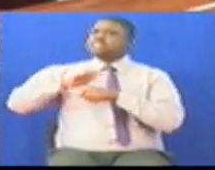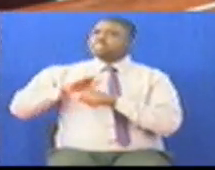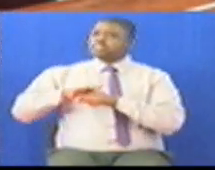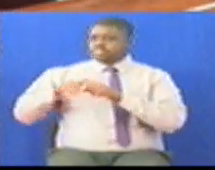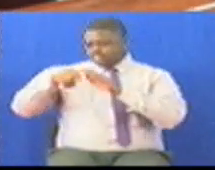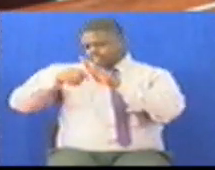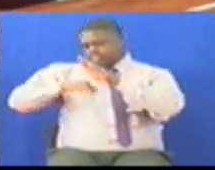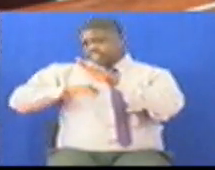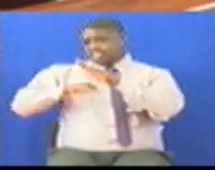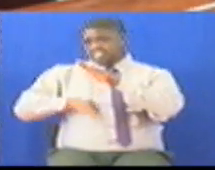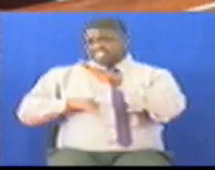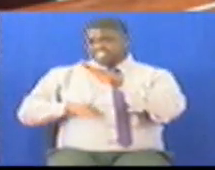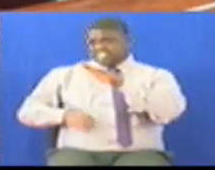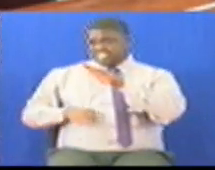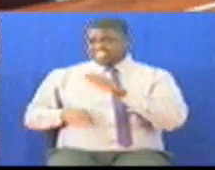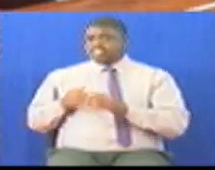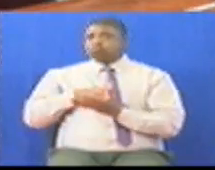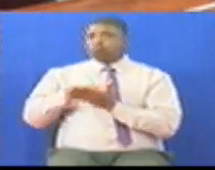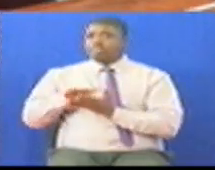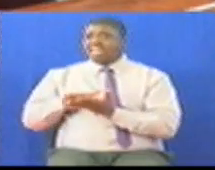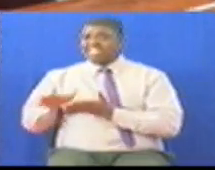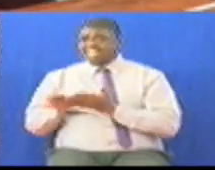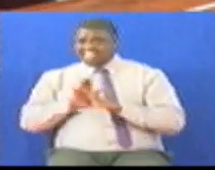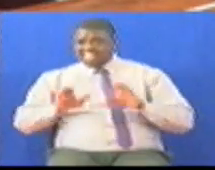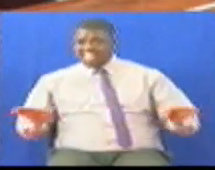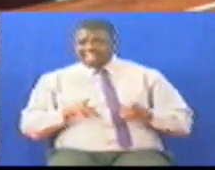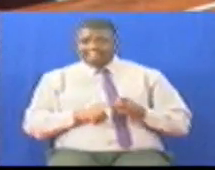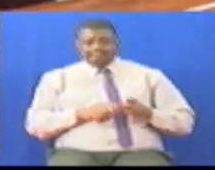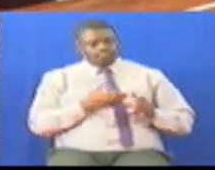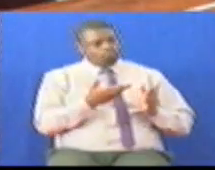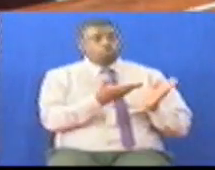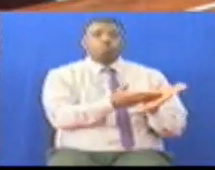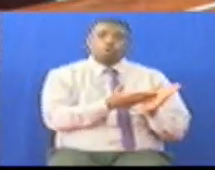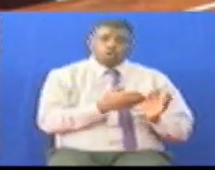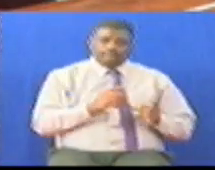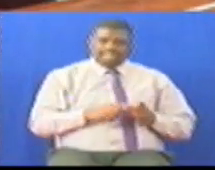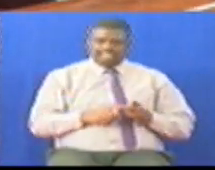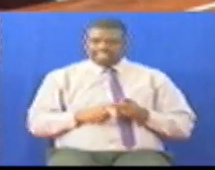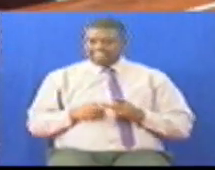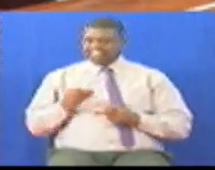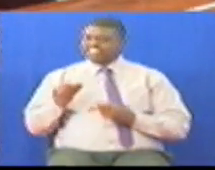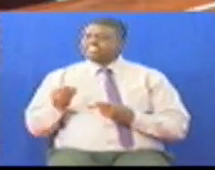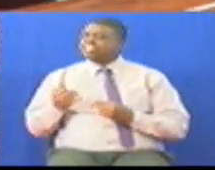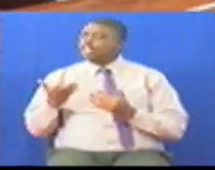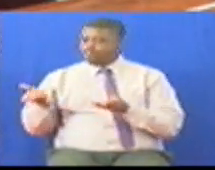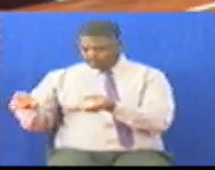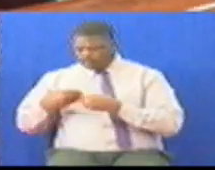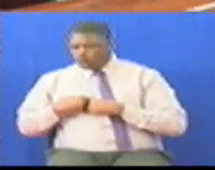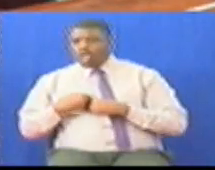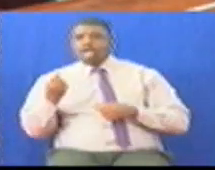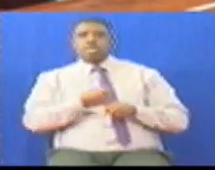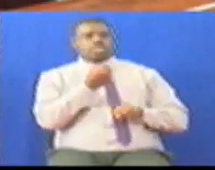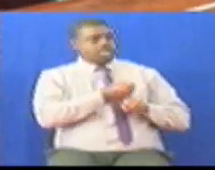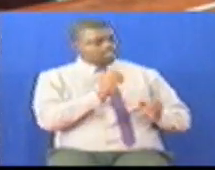nasema ndani ya nusu saa tumeeleza kiasi gani tumeomba, kiasi gani tulipewa, tumeeleza na kazi gani